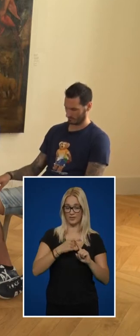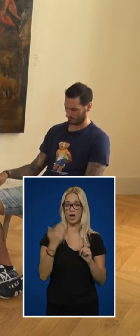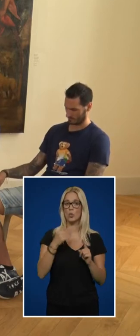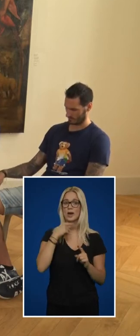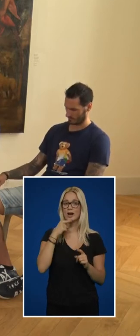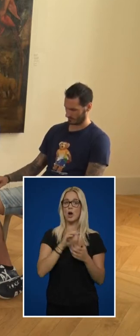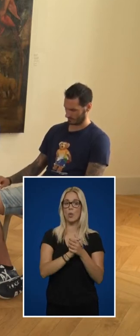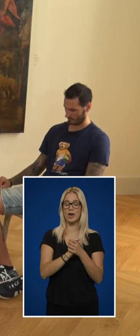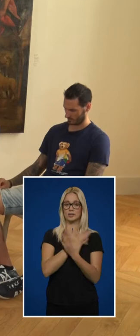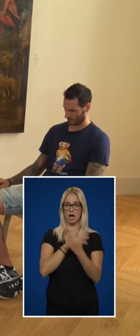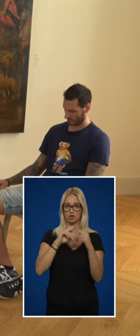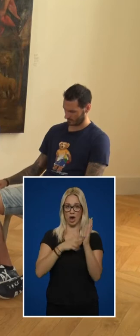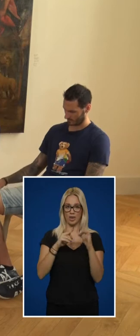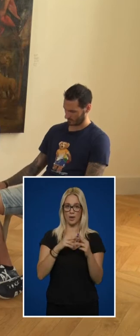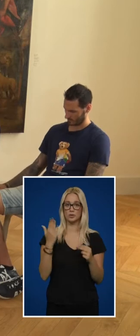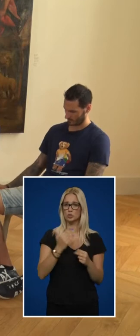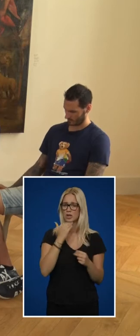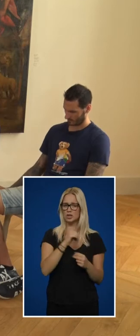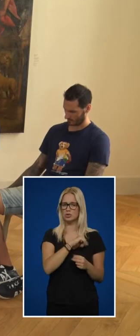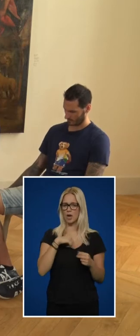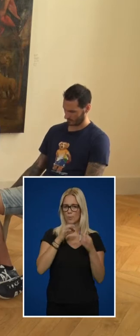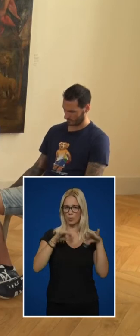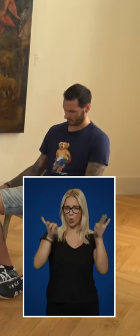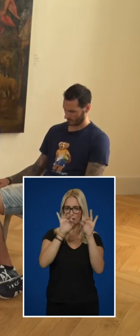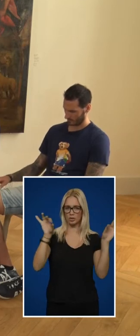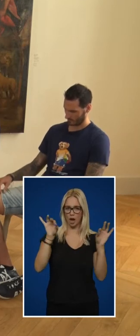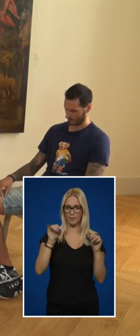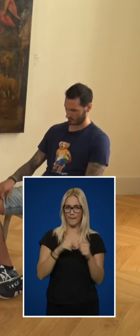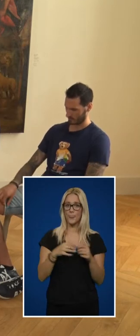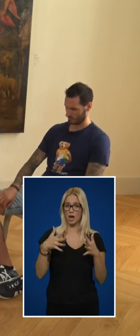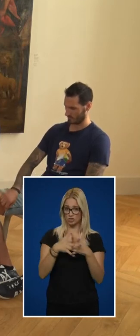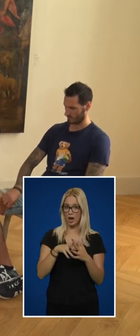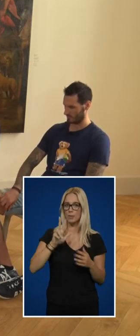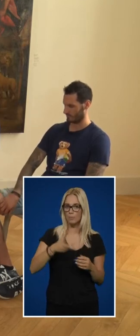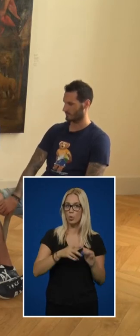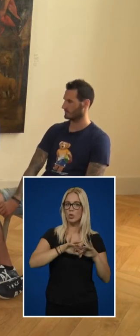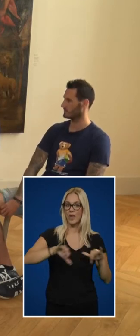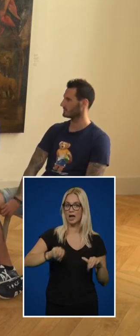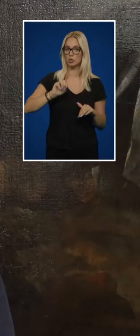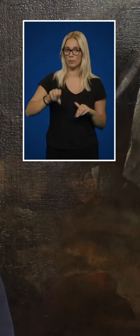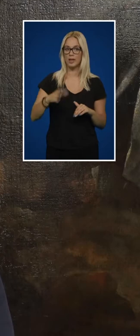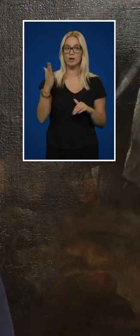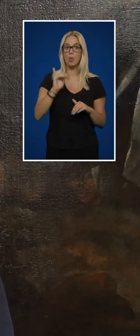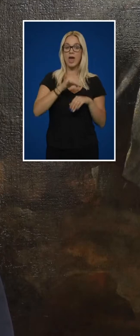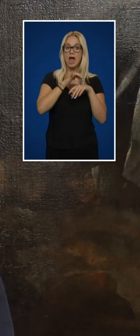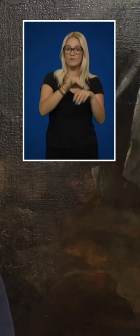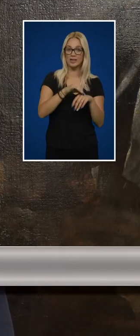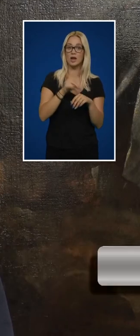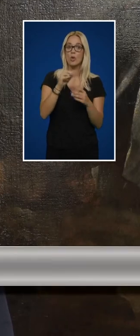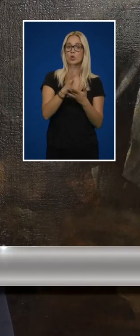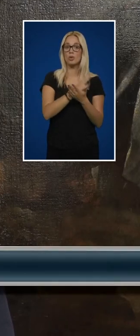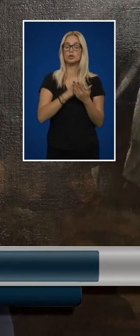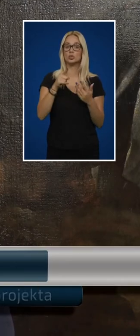tu infrastrukturu, potrebno je educirati građane zapravo o načinu odvajanja otpada, načinu smanjenja otpada, ponovnoj